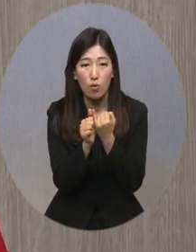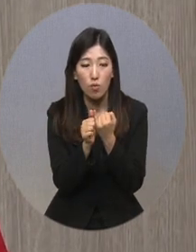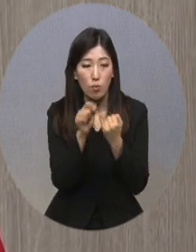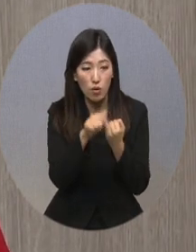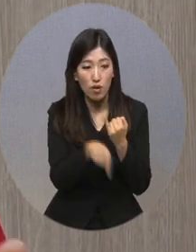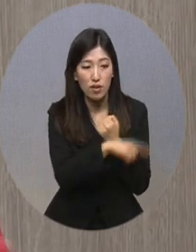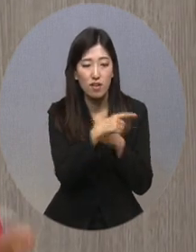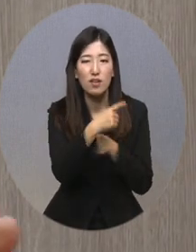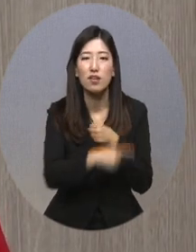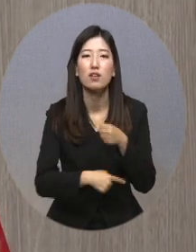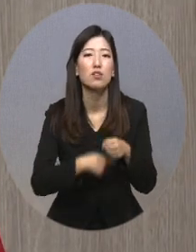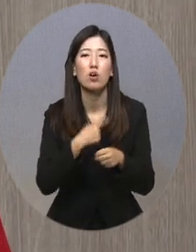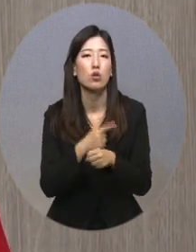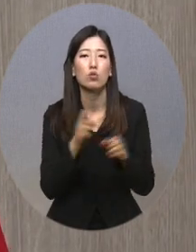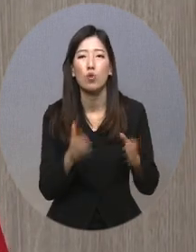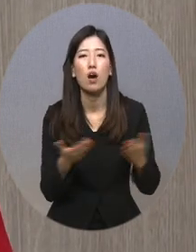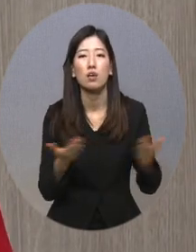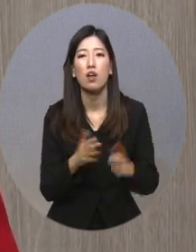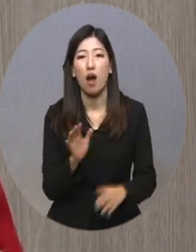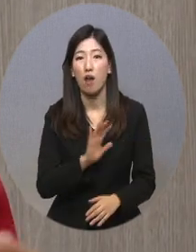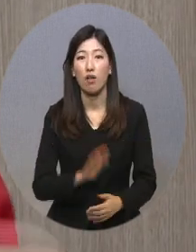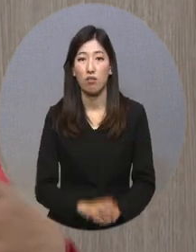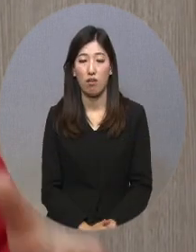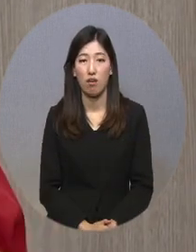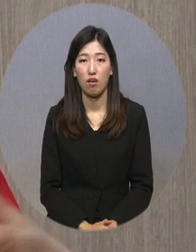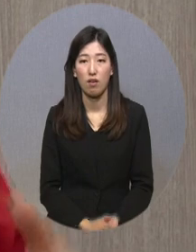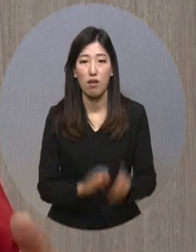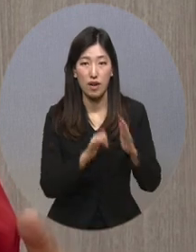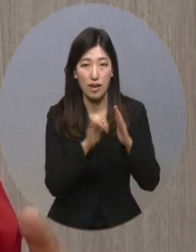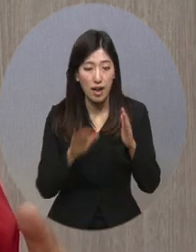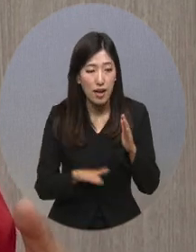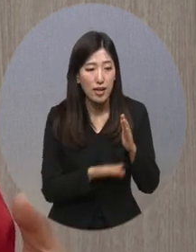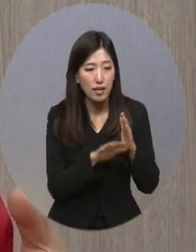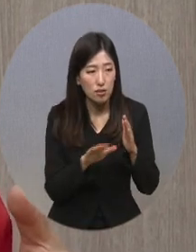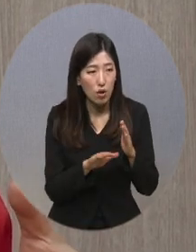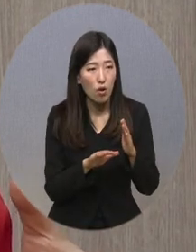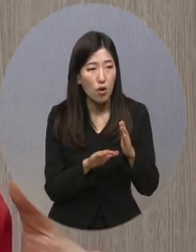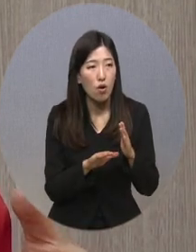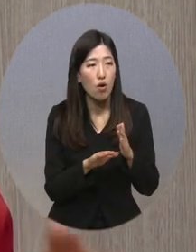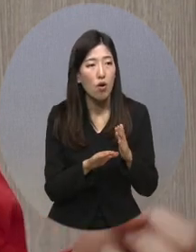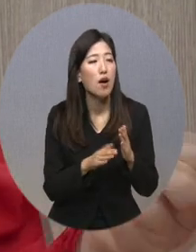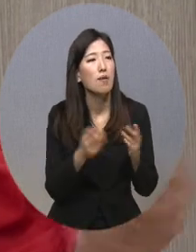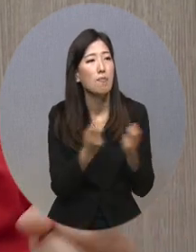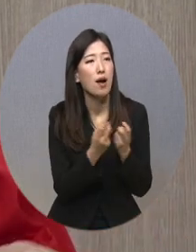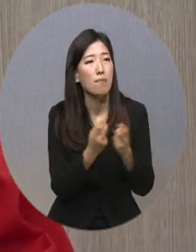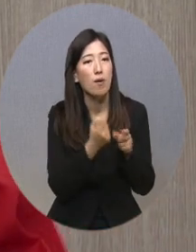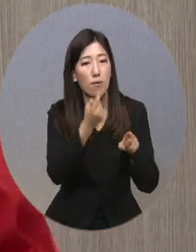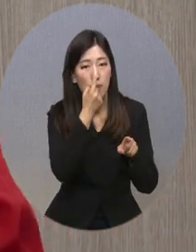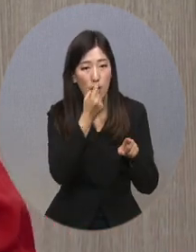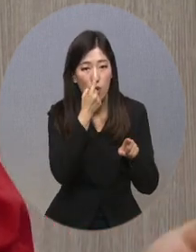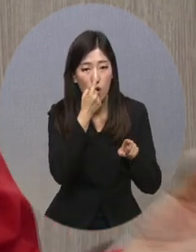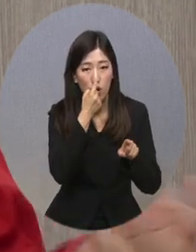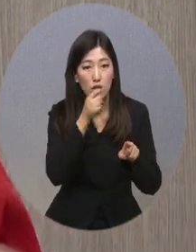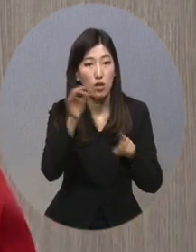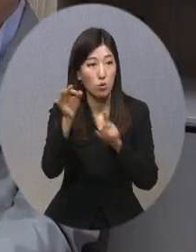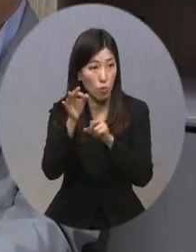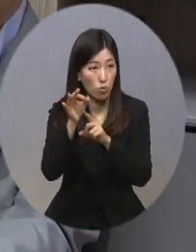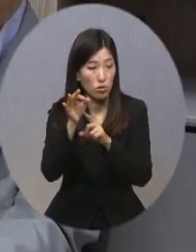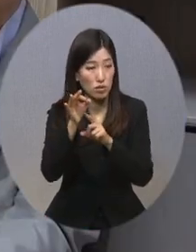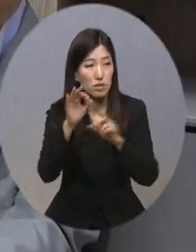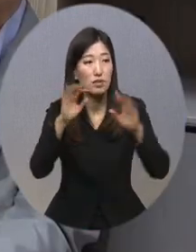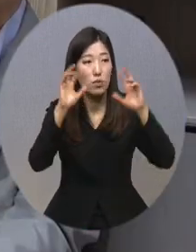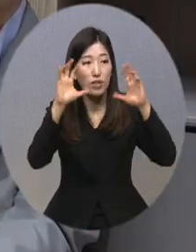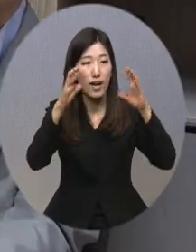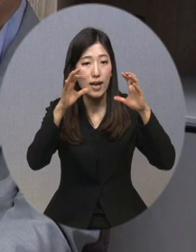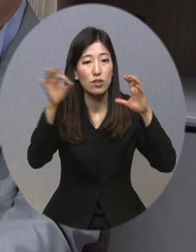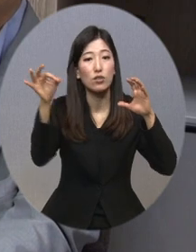일을 안 한다 그래요. 그리고 가정을 경영하는 법을 배운다 그래요. 그 어떤 비용은 대주고 예.